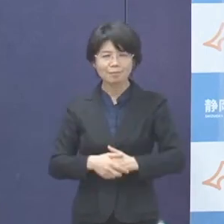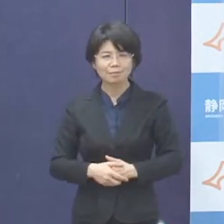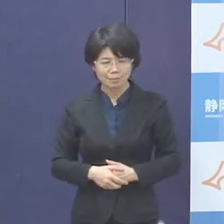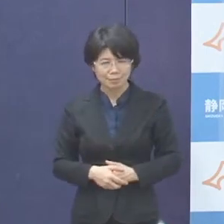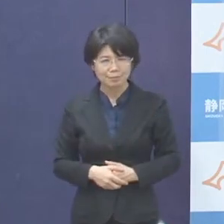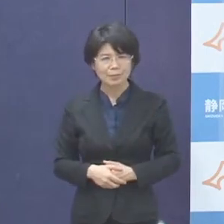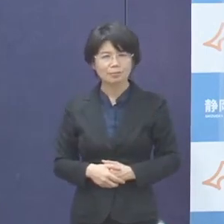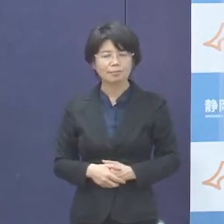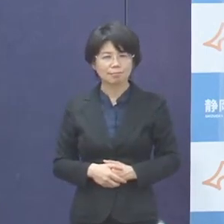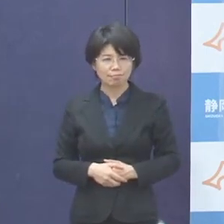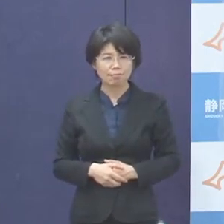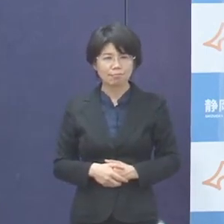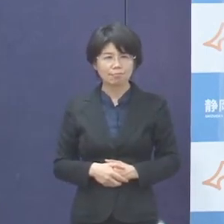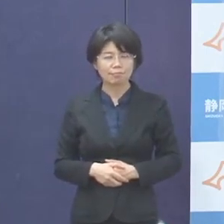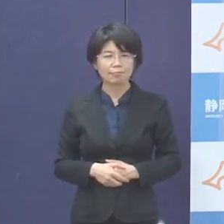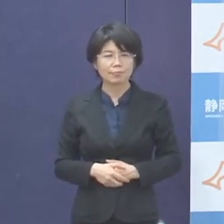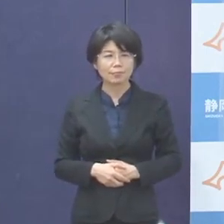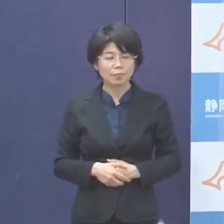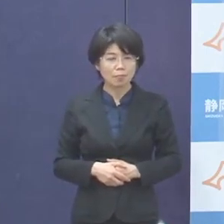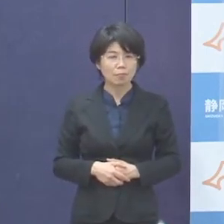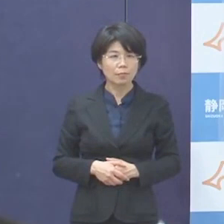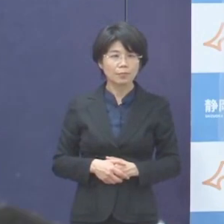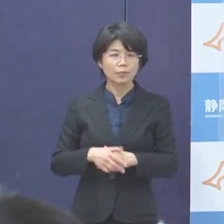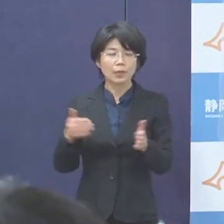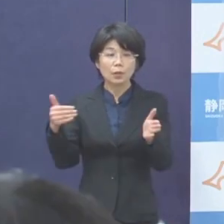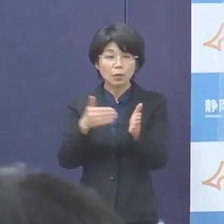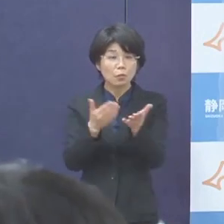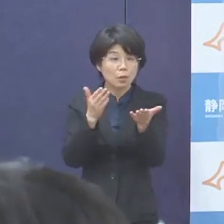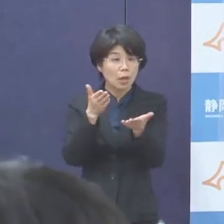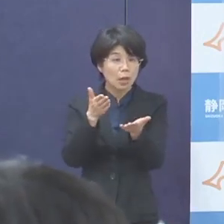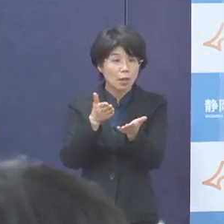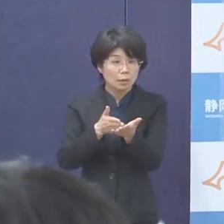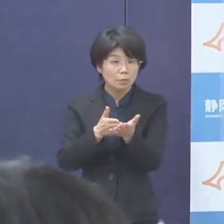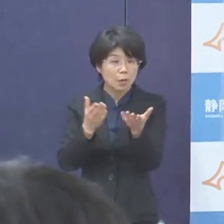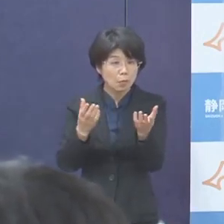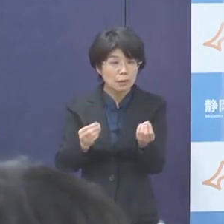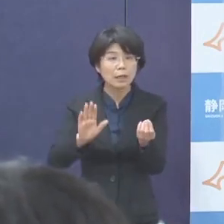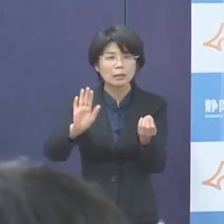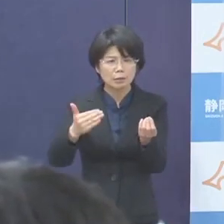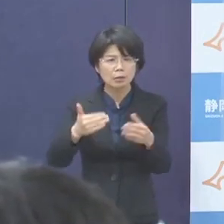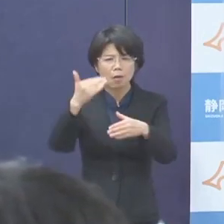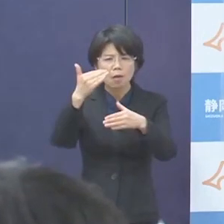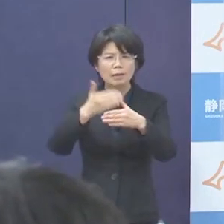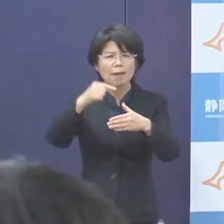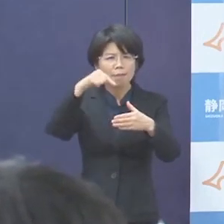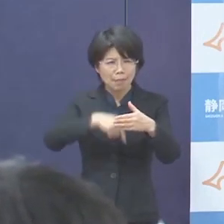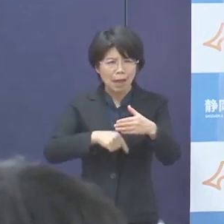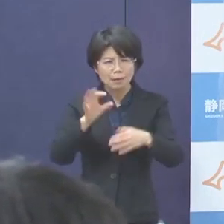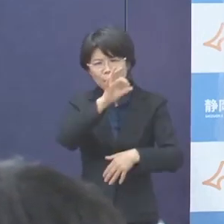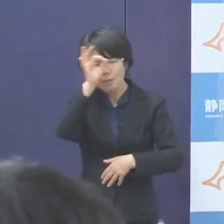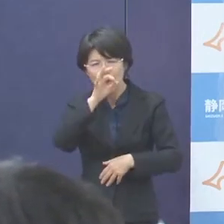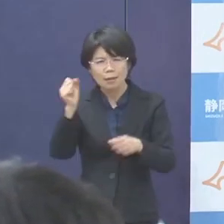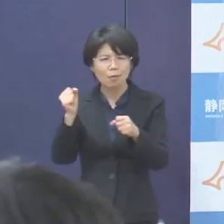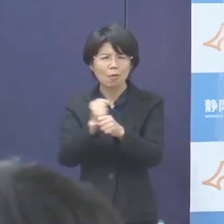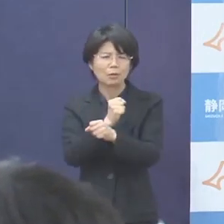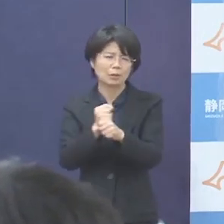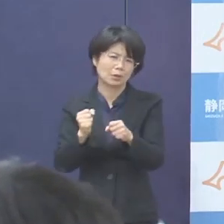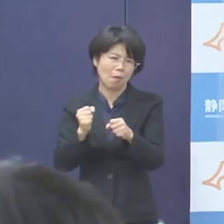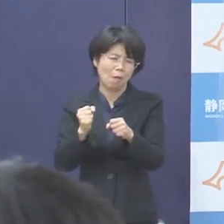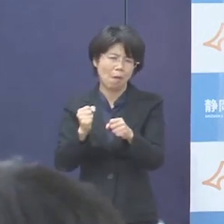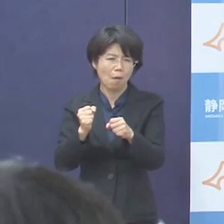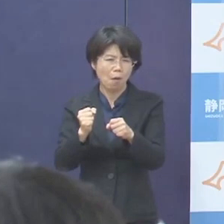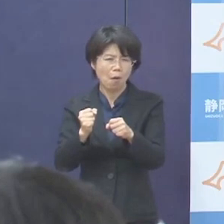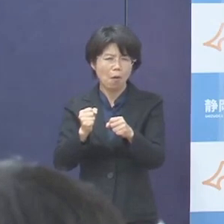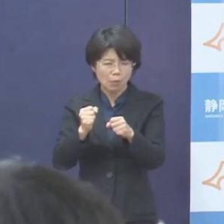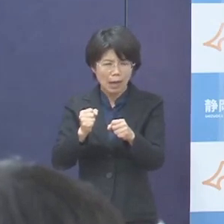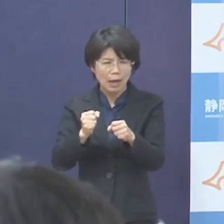以上ですけれども、県内の観光事業者の方々、大変な打撃を受けております。県観